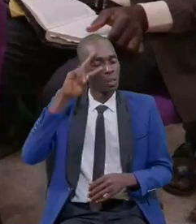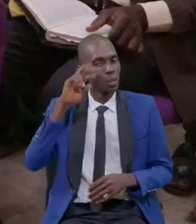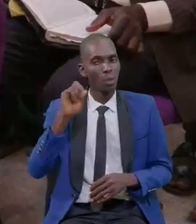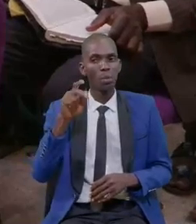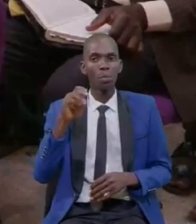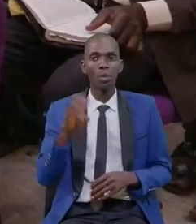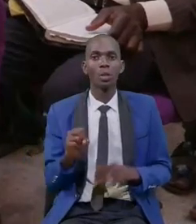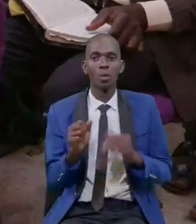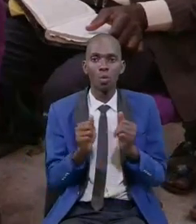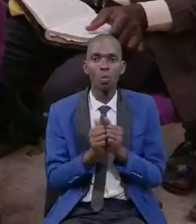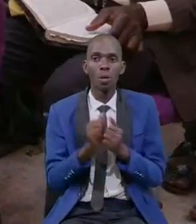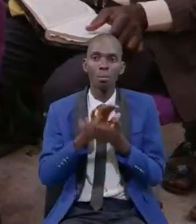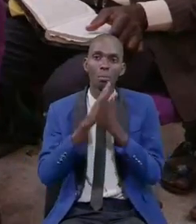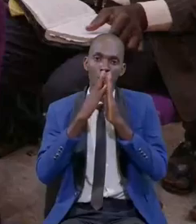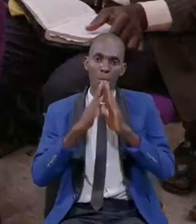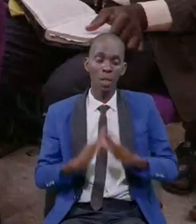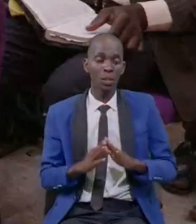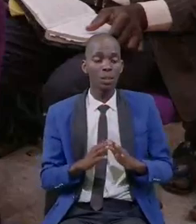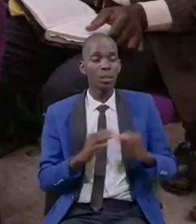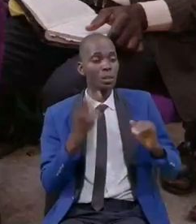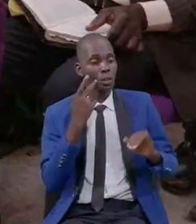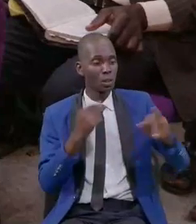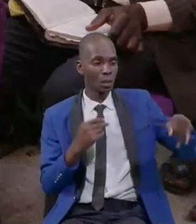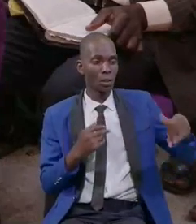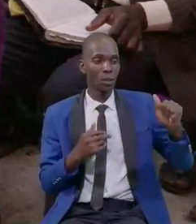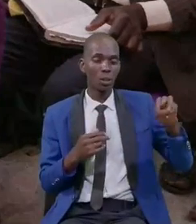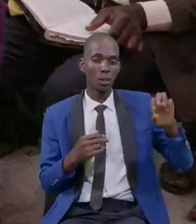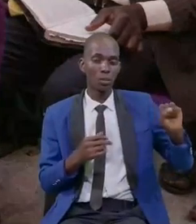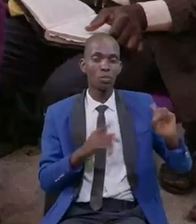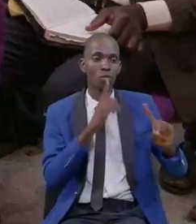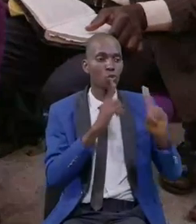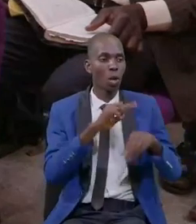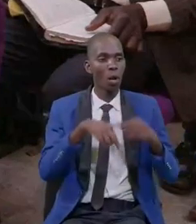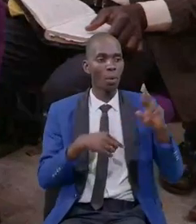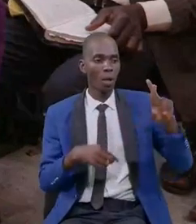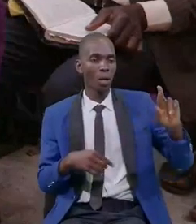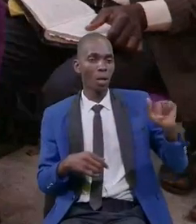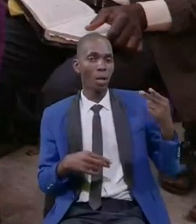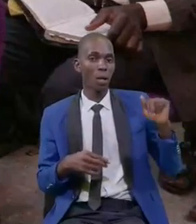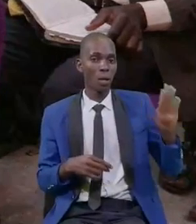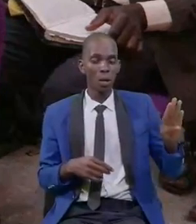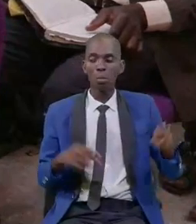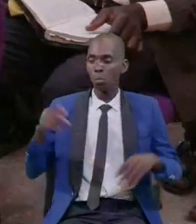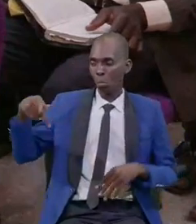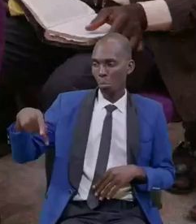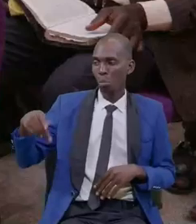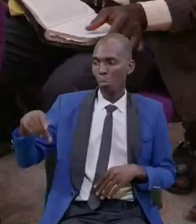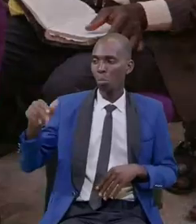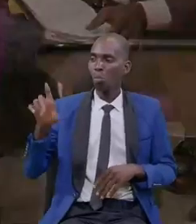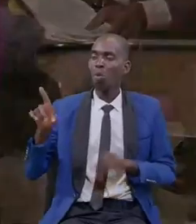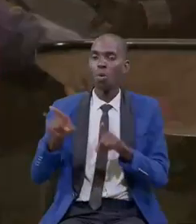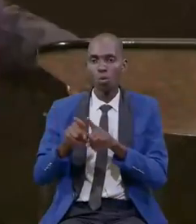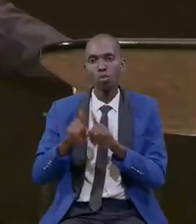bienveillance. Donc, Jacques a parlé de Rahab et l'apôtre Paul aussi a parlé de